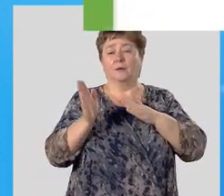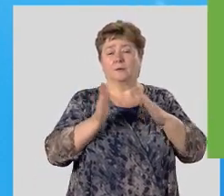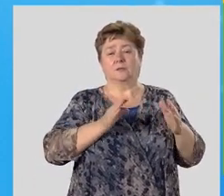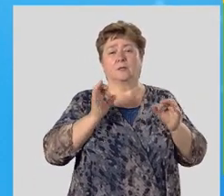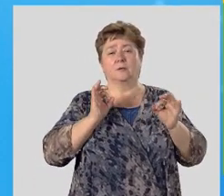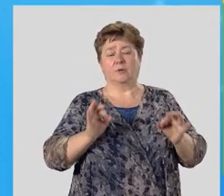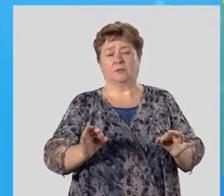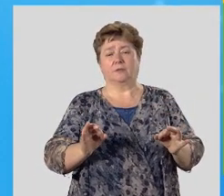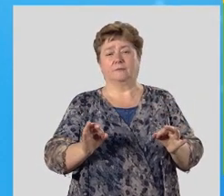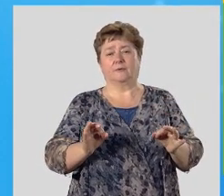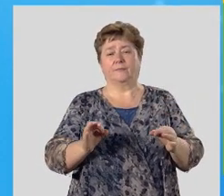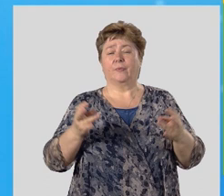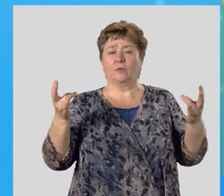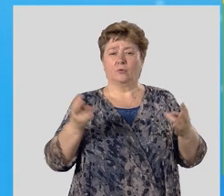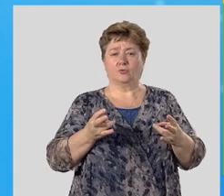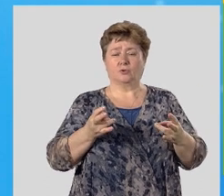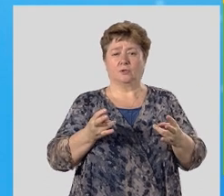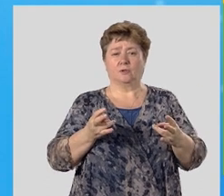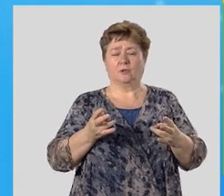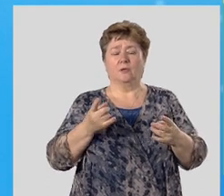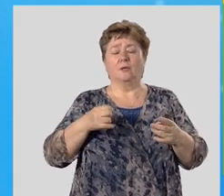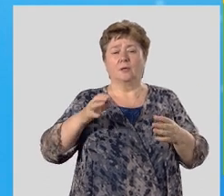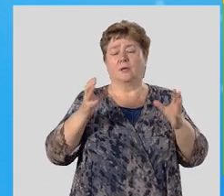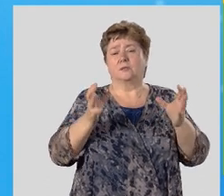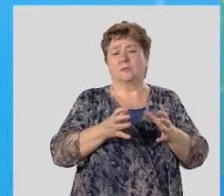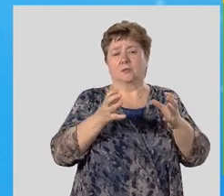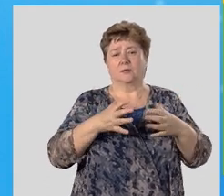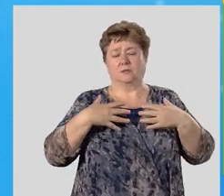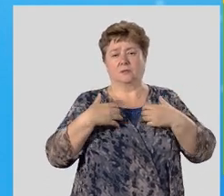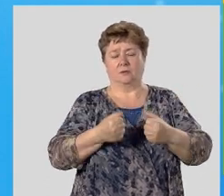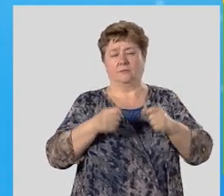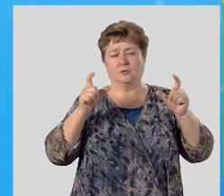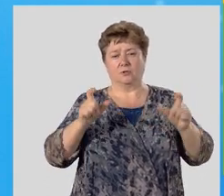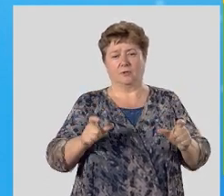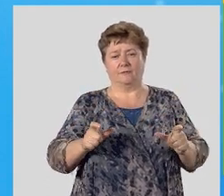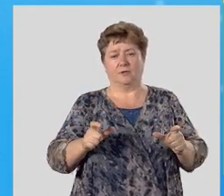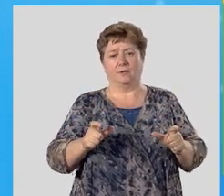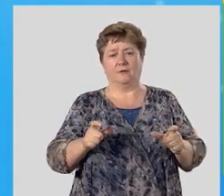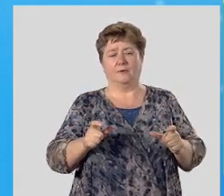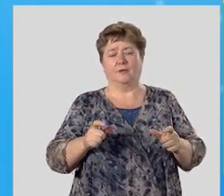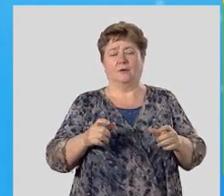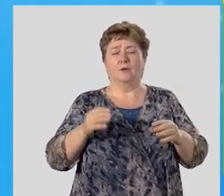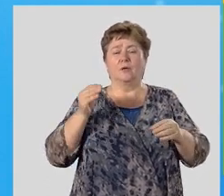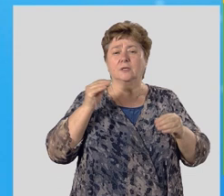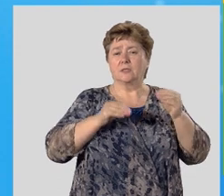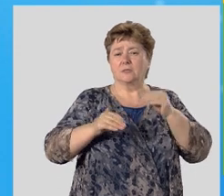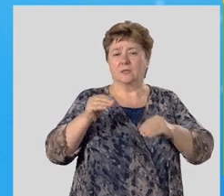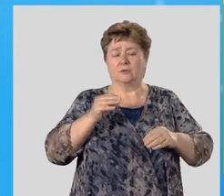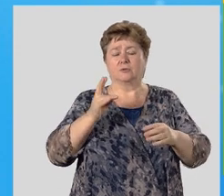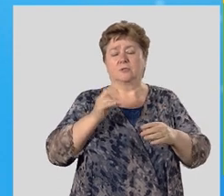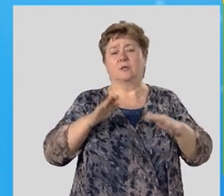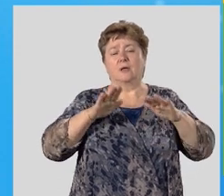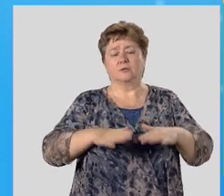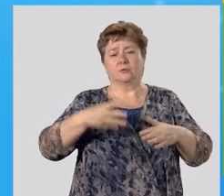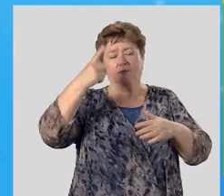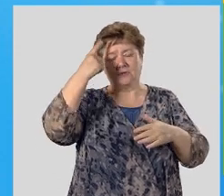Гигиенические нормативы, необходимые для сохранения здоровья человека, создаются на